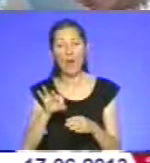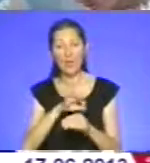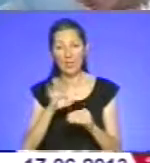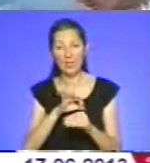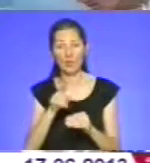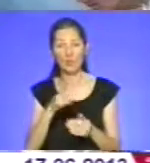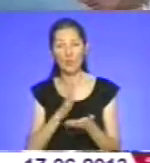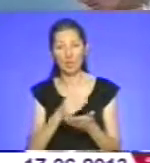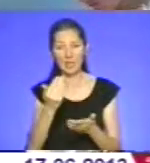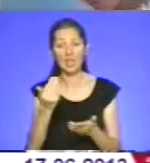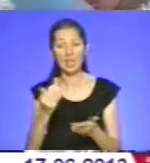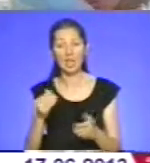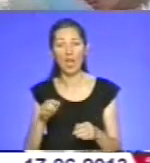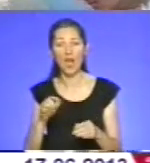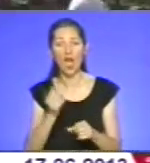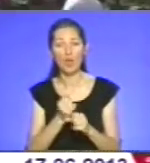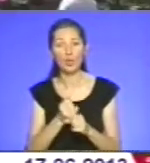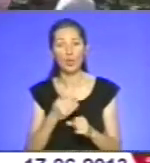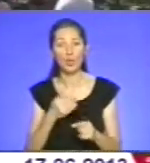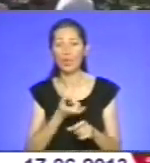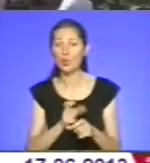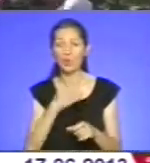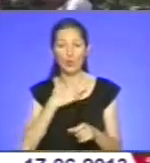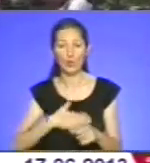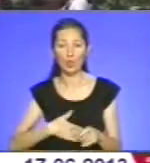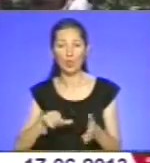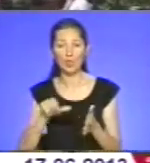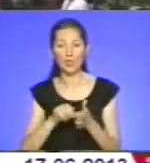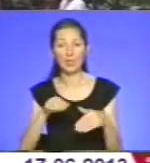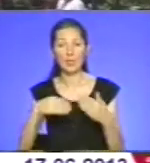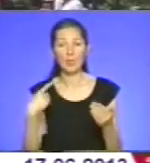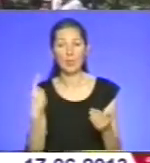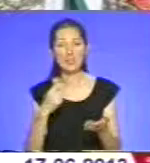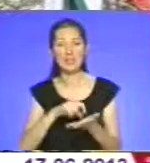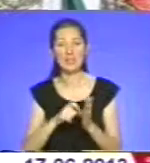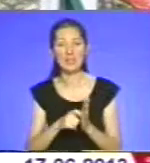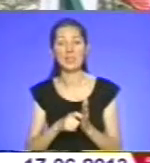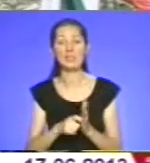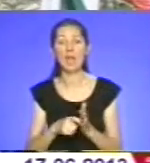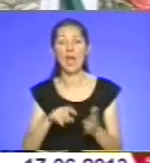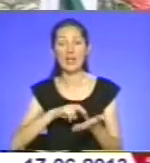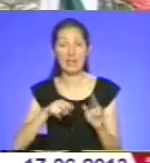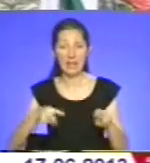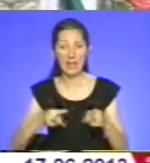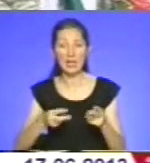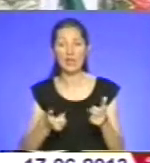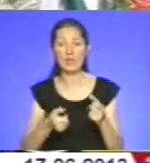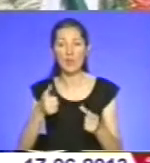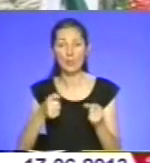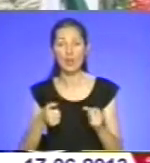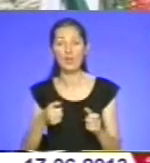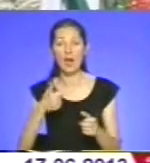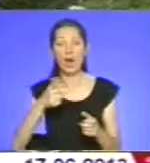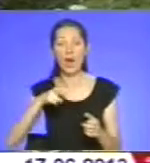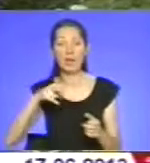їхні роботи, ми дуже задоволені. Учасники давали майстер-класи з танців, ліплення з полімерної глини та з маси із борошна та